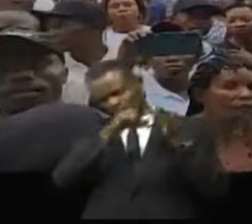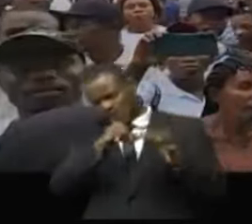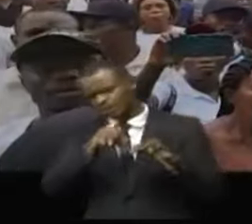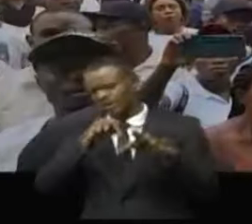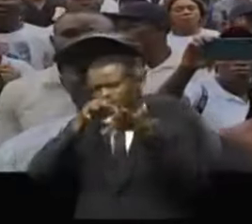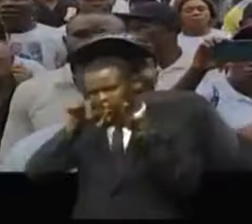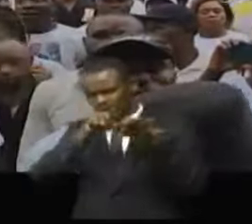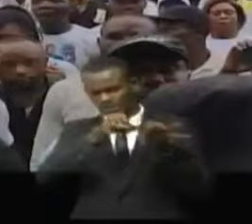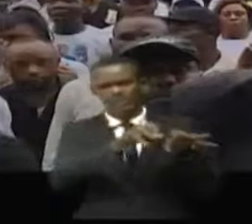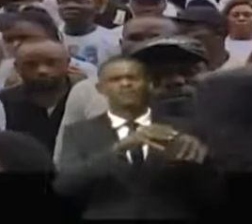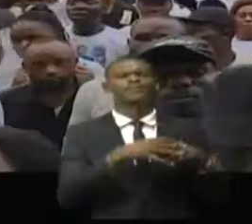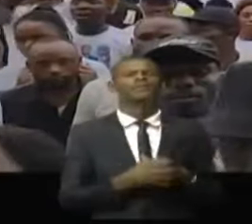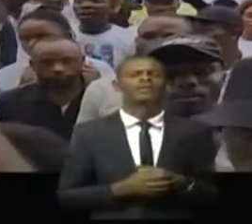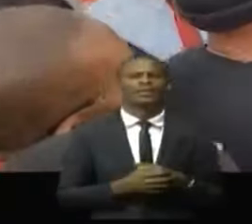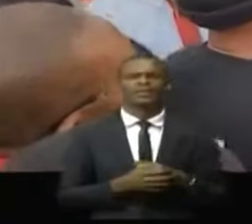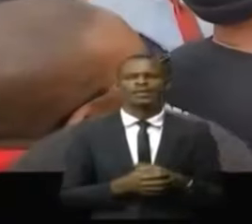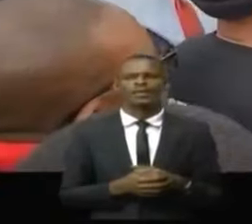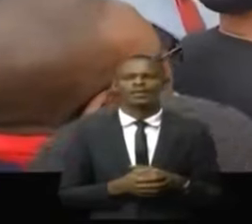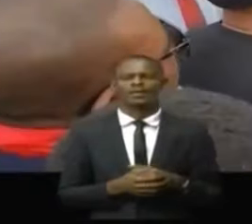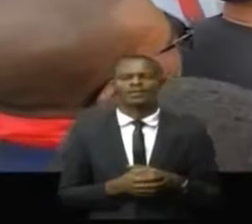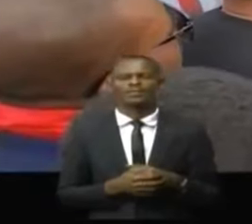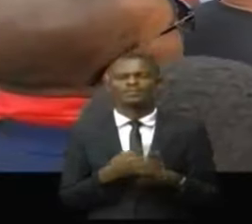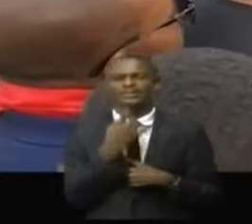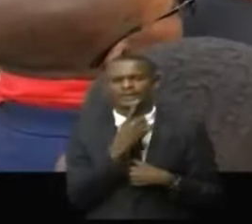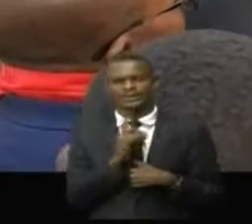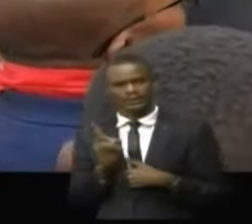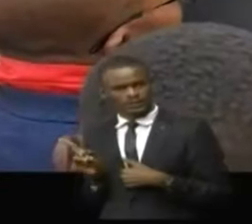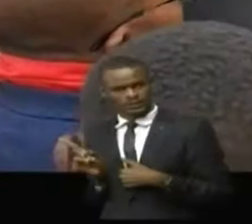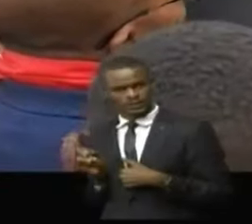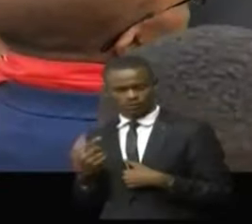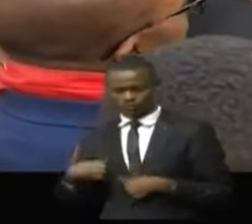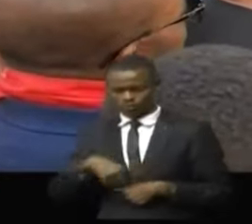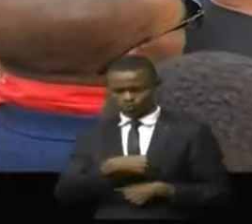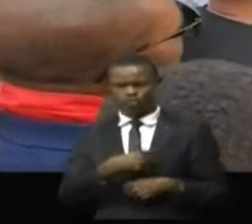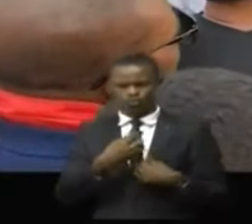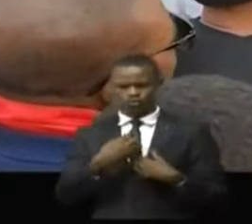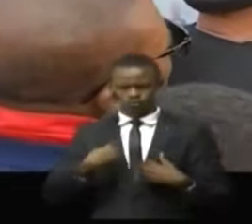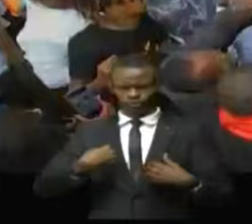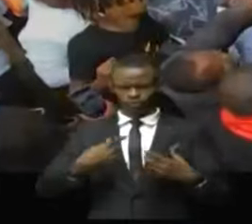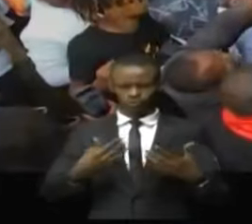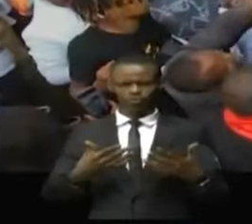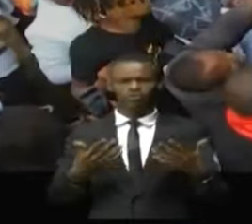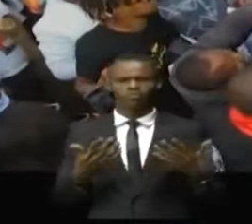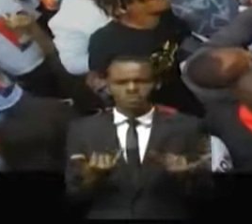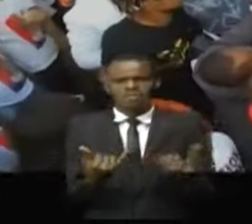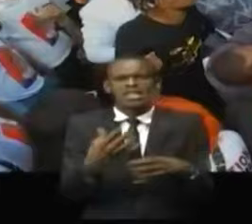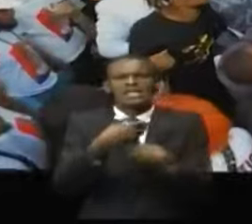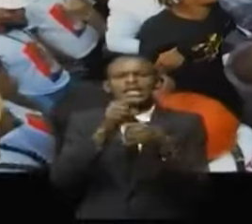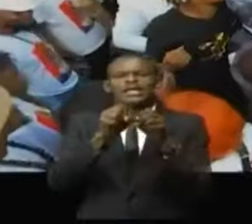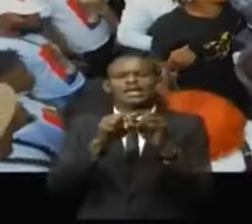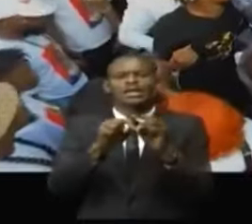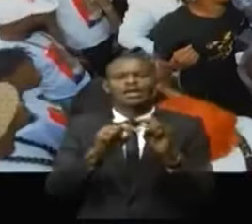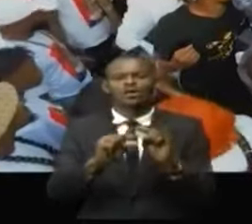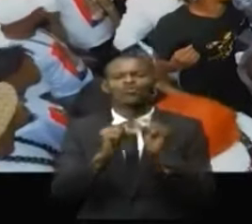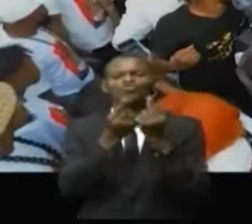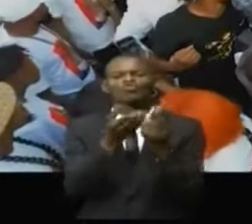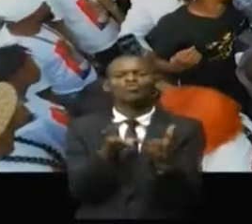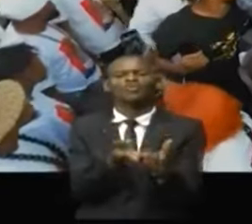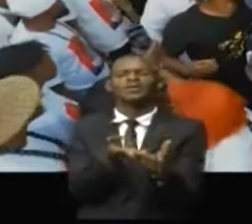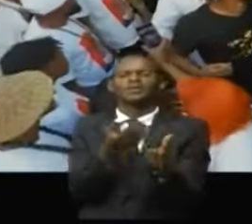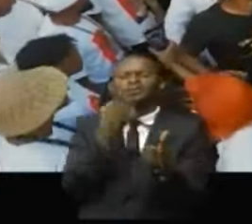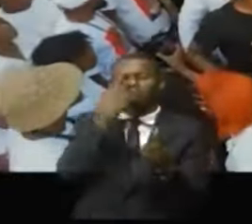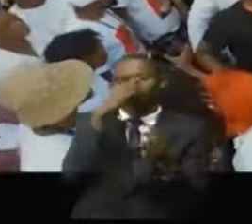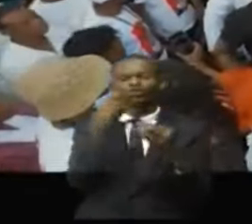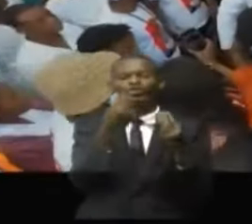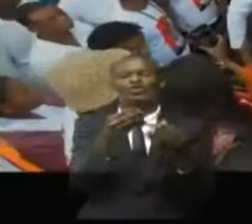les regroupements créés par le parti. Il faut avoir le déregroupement dû à pour partir chance, pas